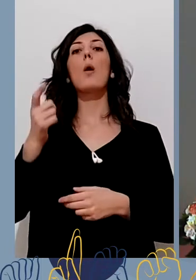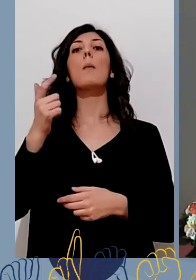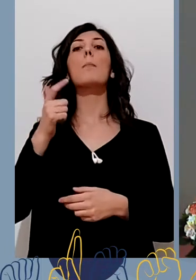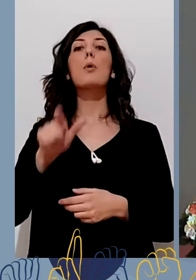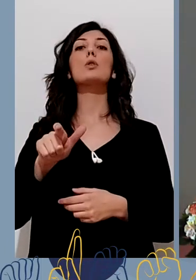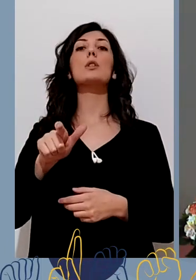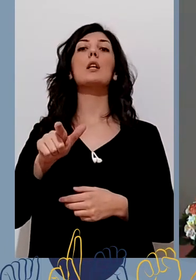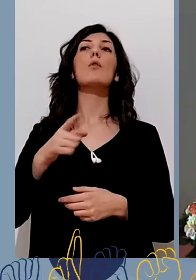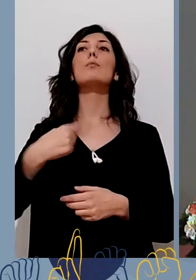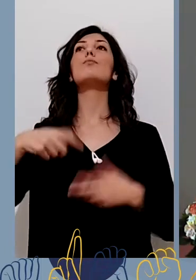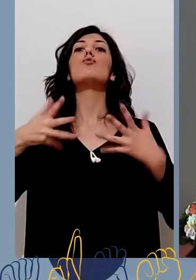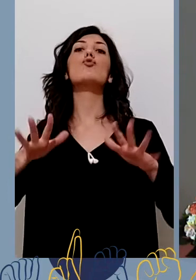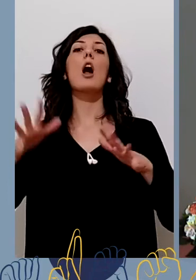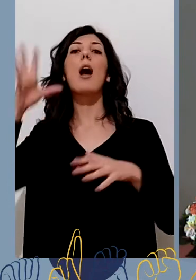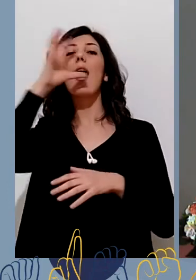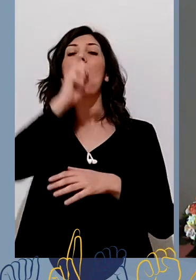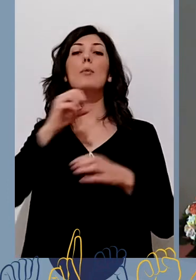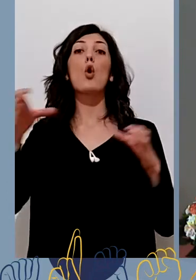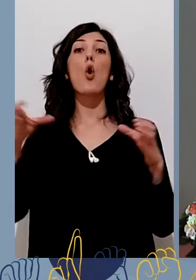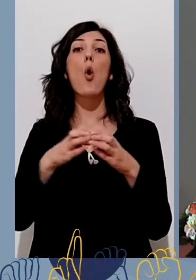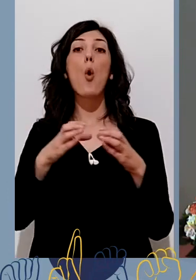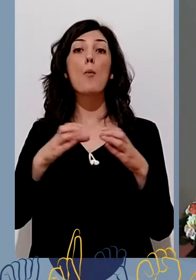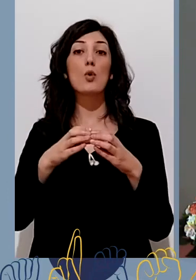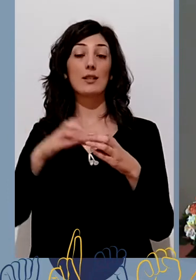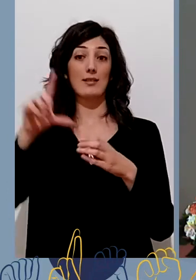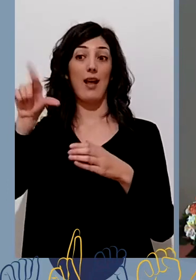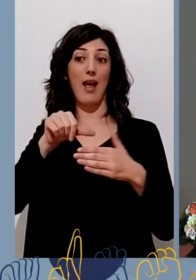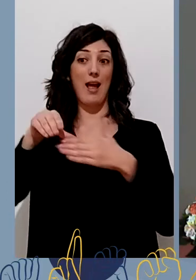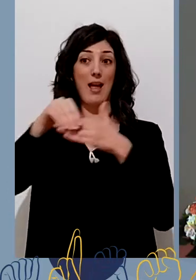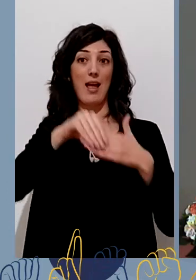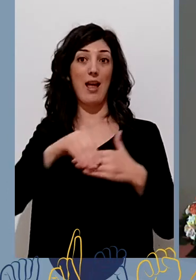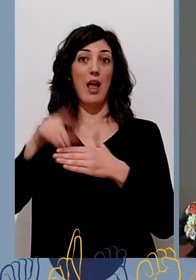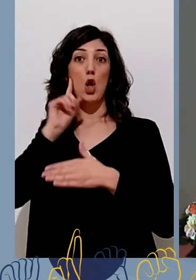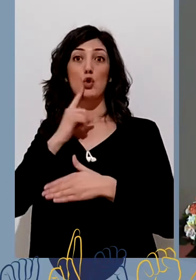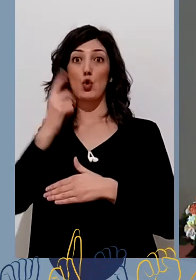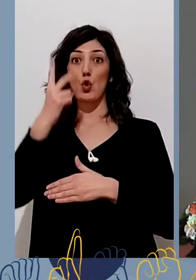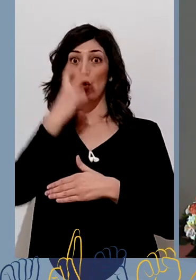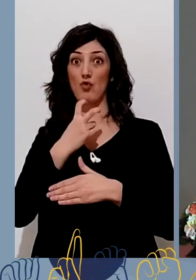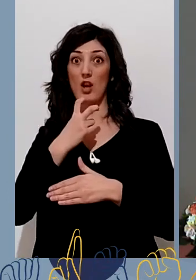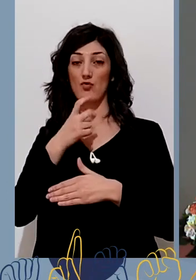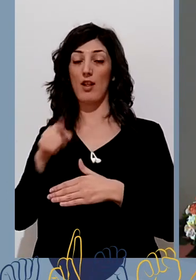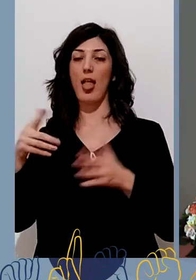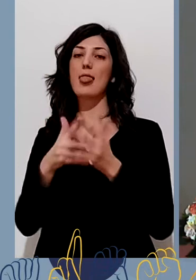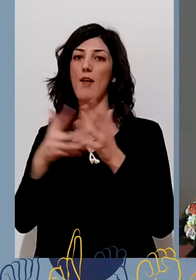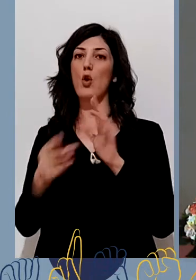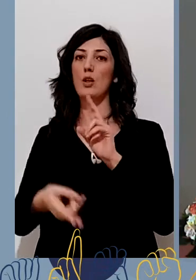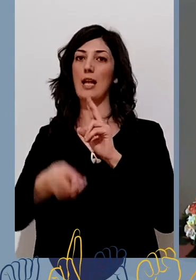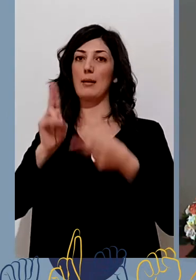comunità che purtroppo ha una difficoltà maggiore, intanto perché non è mai